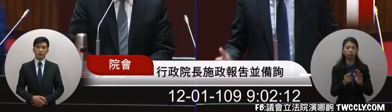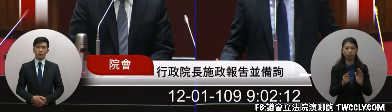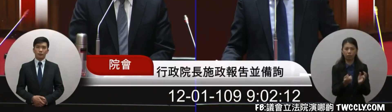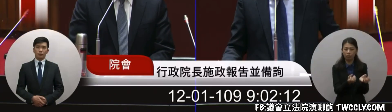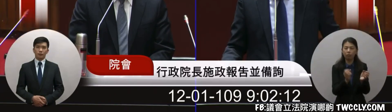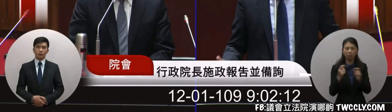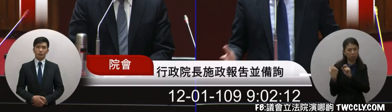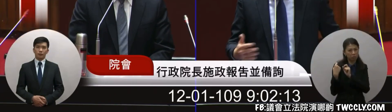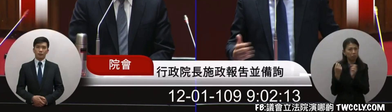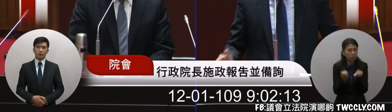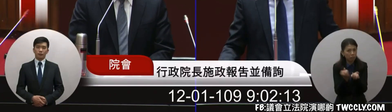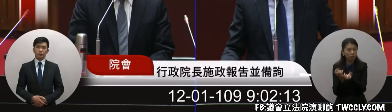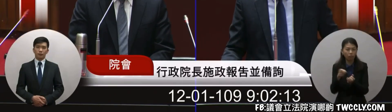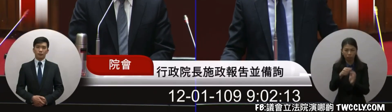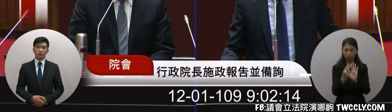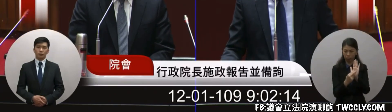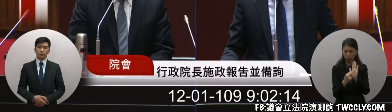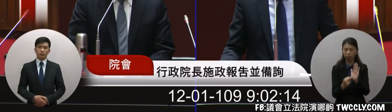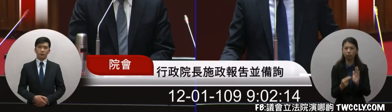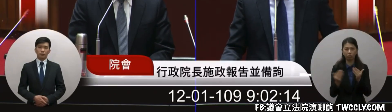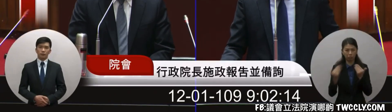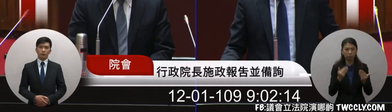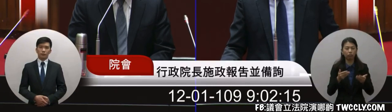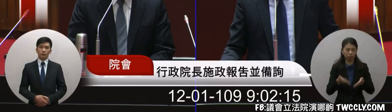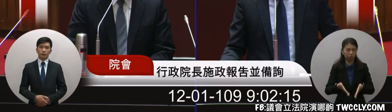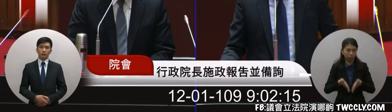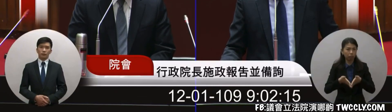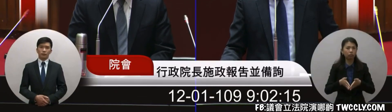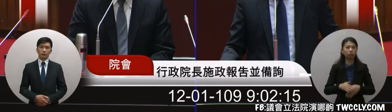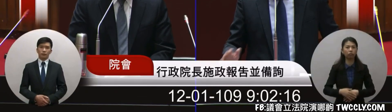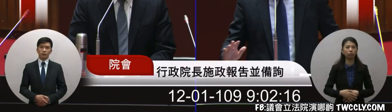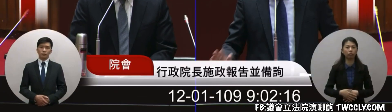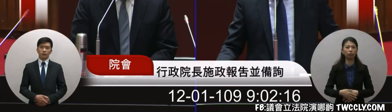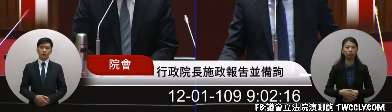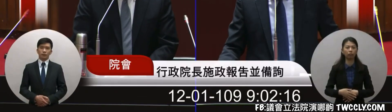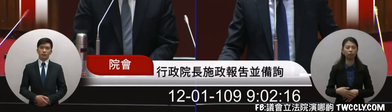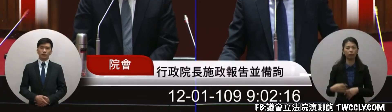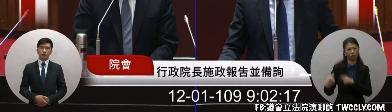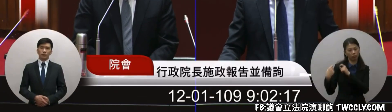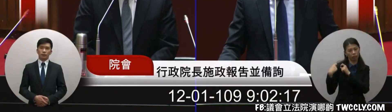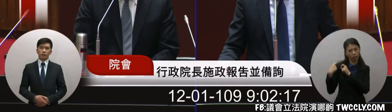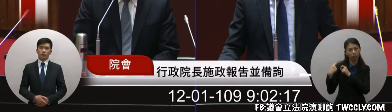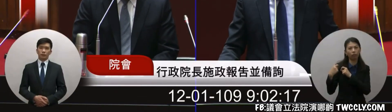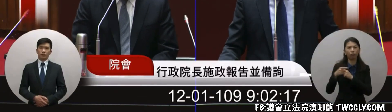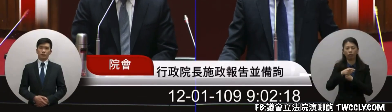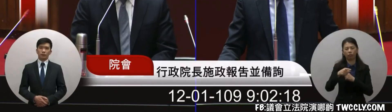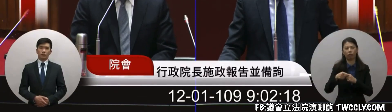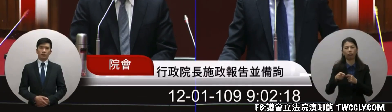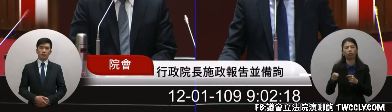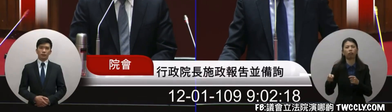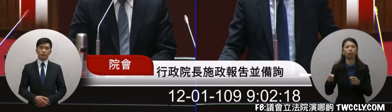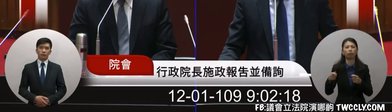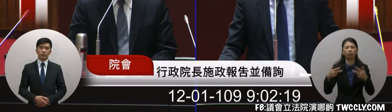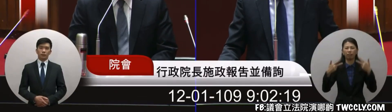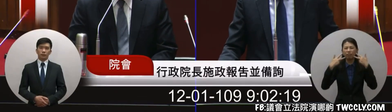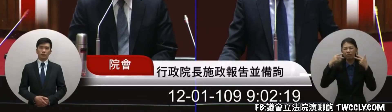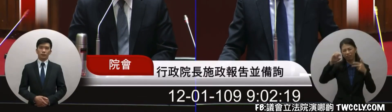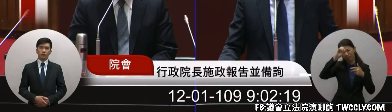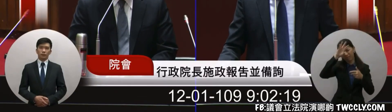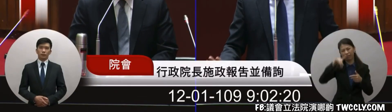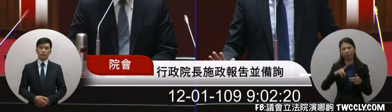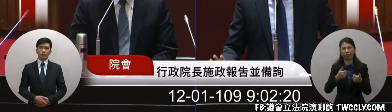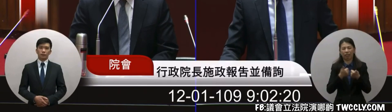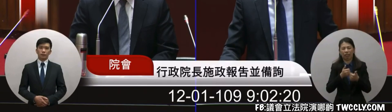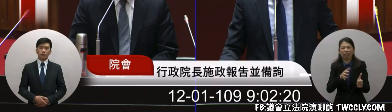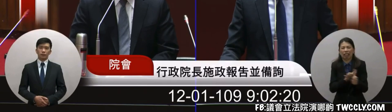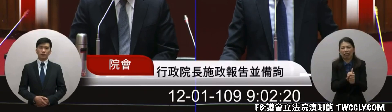国人说清楚，我觉得这是非常重要的哈。其实我们之前不管是各种议事的杯葛，我觉得也已经浪费了非常多的时间。